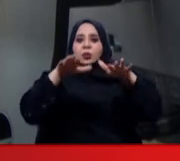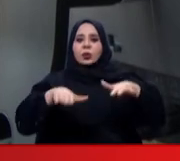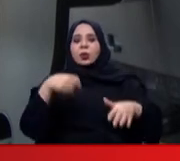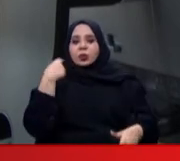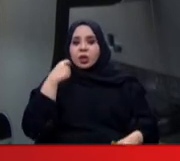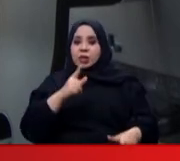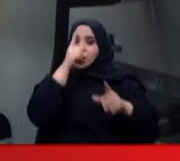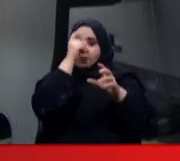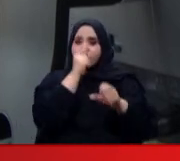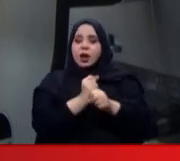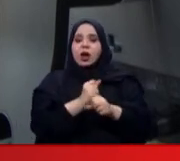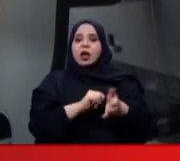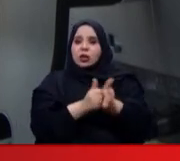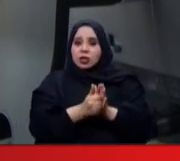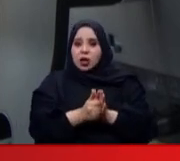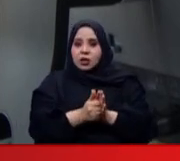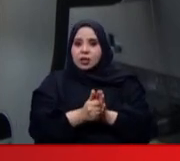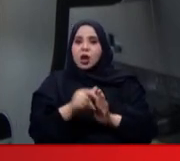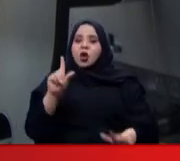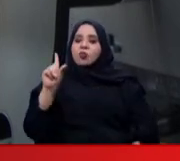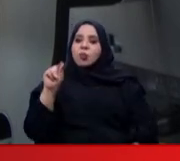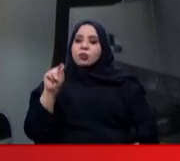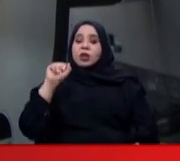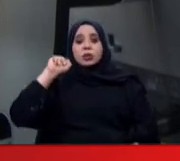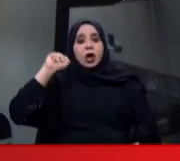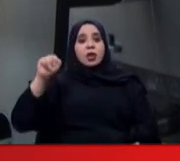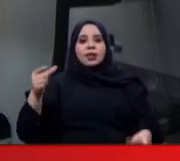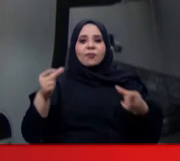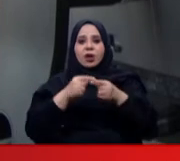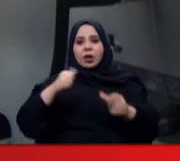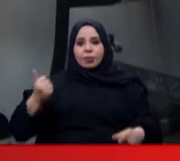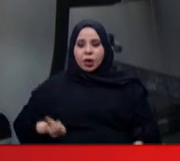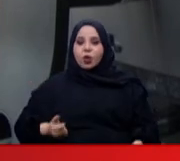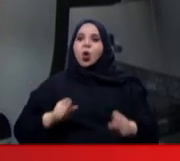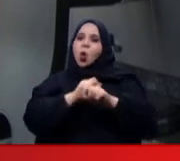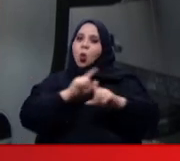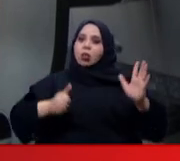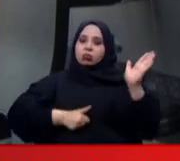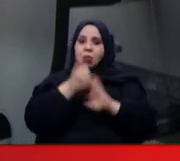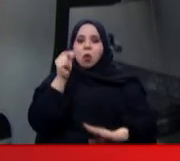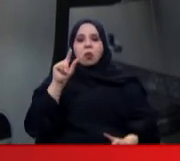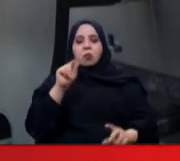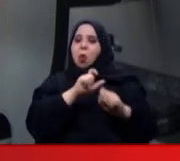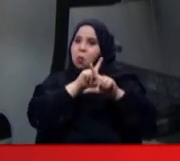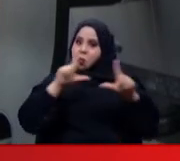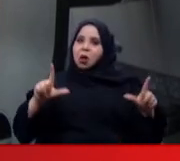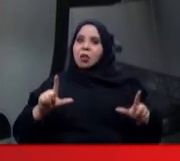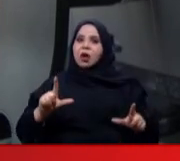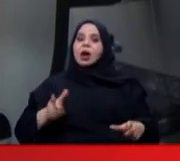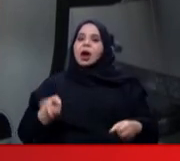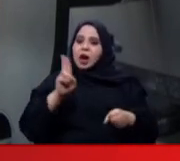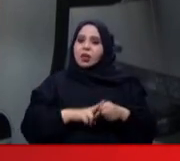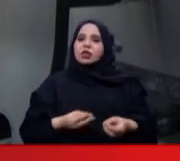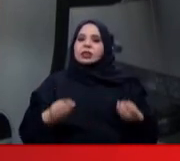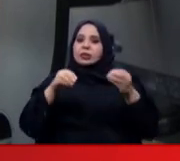الأول لرئيس مجلس الوزراء حفظه الله، وقيادة سموه المتميزة لفريق البحرين والتي انعكست نتائجها المشرفة